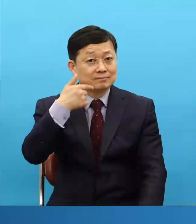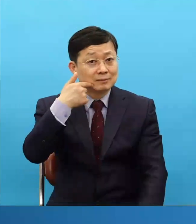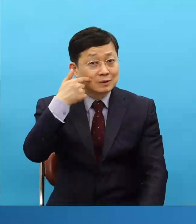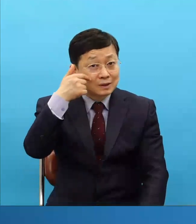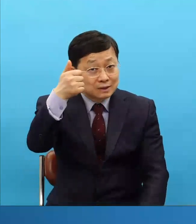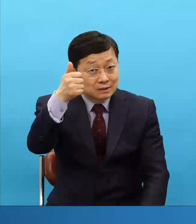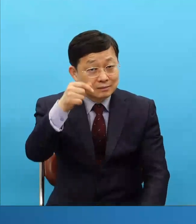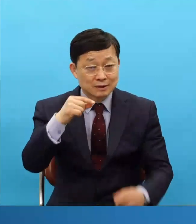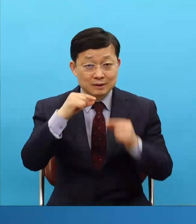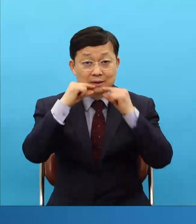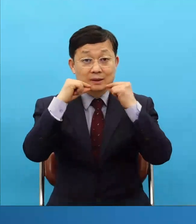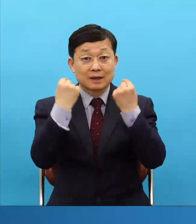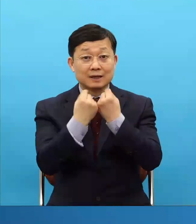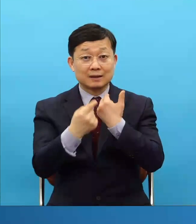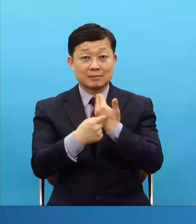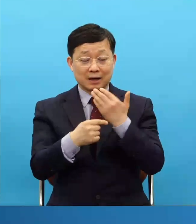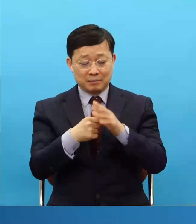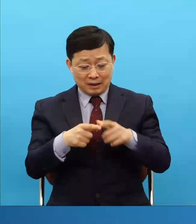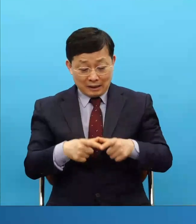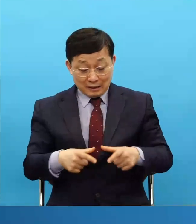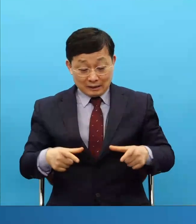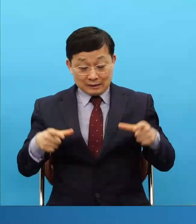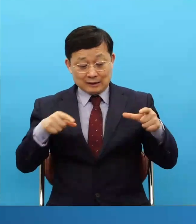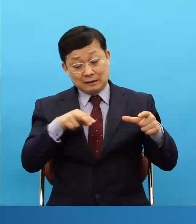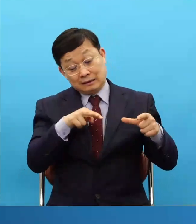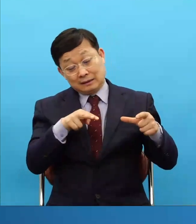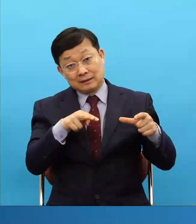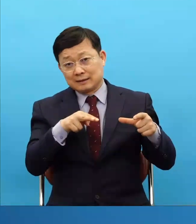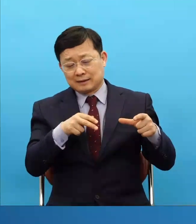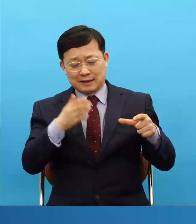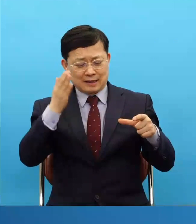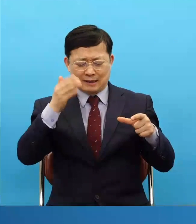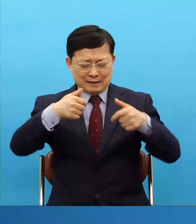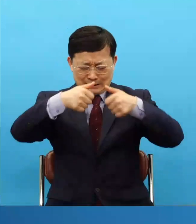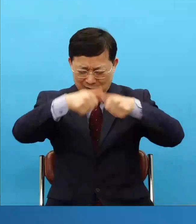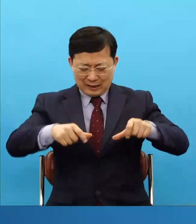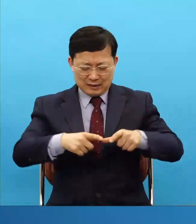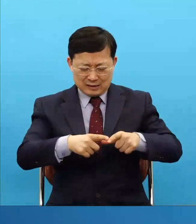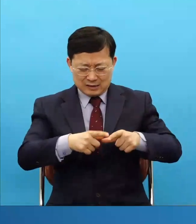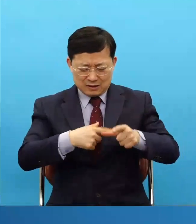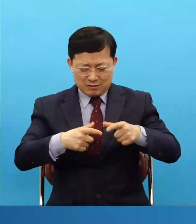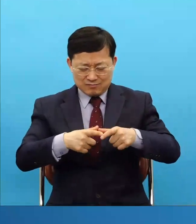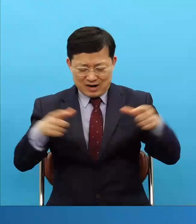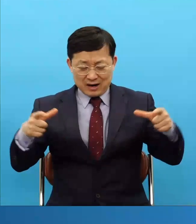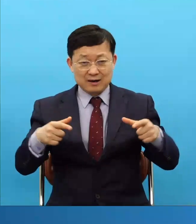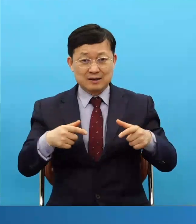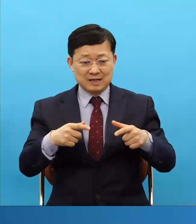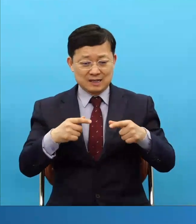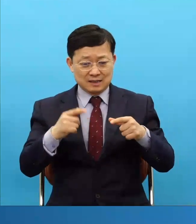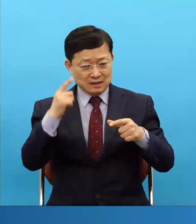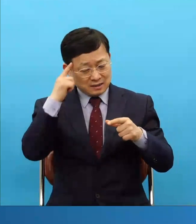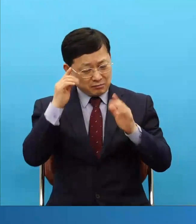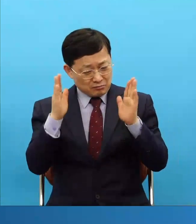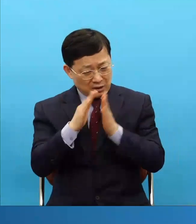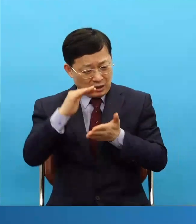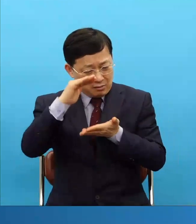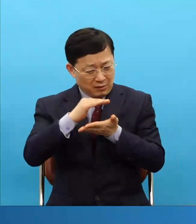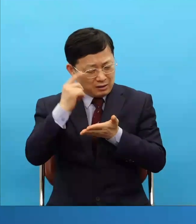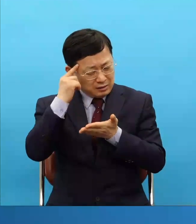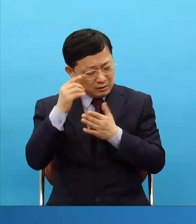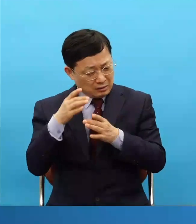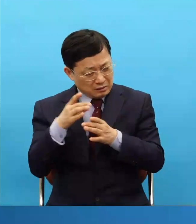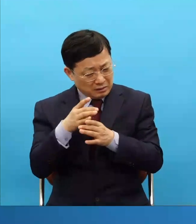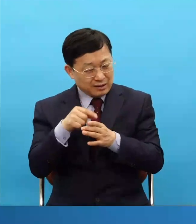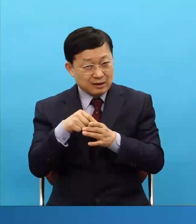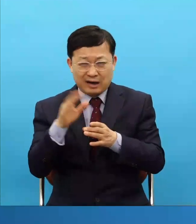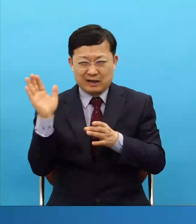깨세요. pastors, I'm sure that you are determining your vessel right now. 다 사람들 전부 선입견으로 결정하고 있습니다. And everyone makes their own decisions with their own